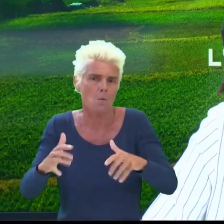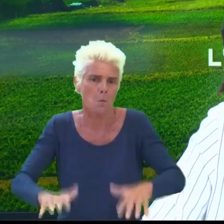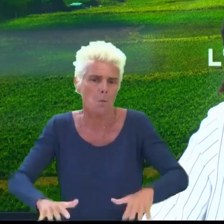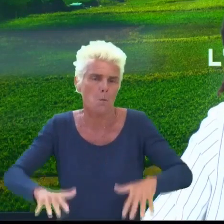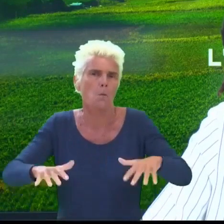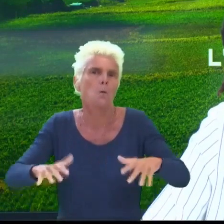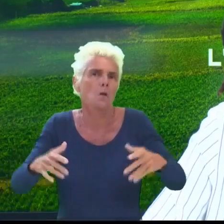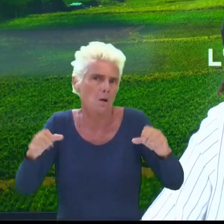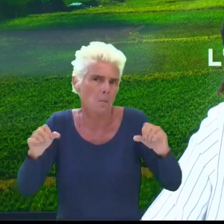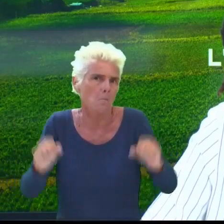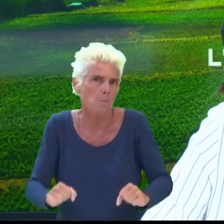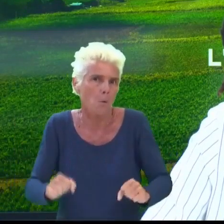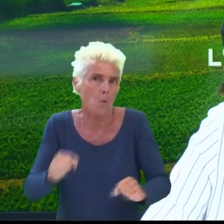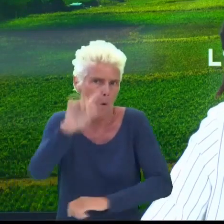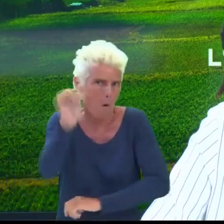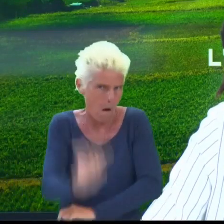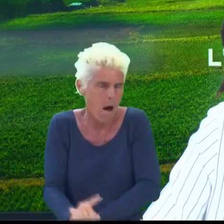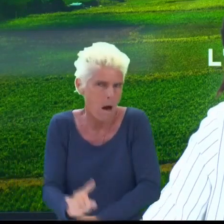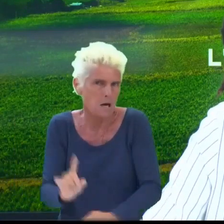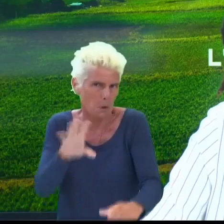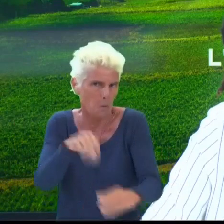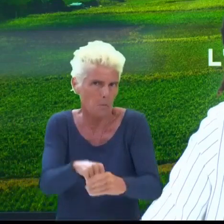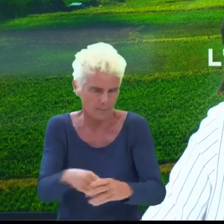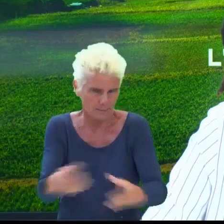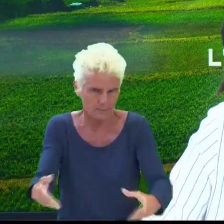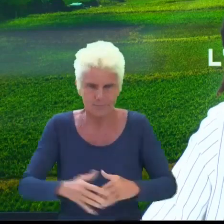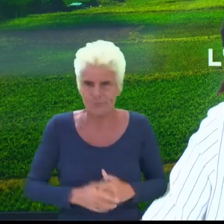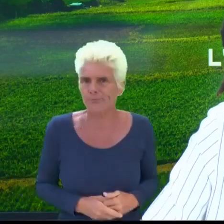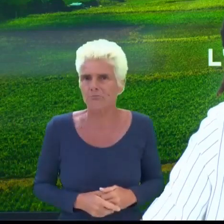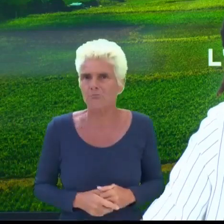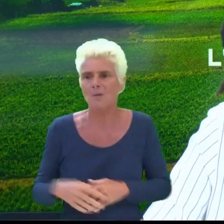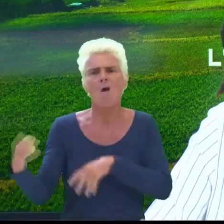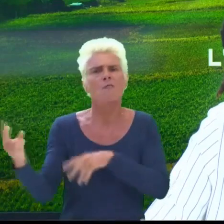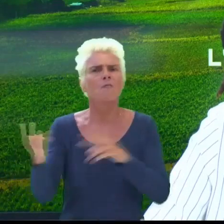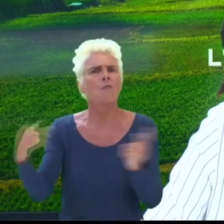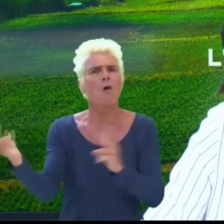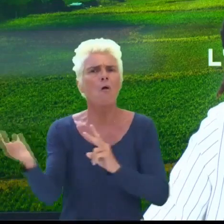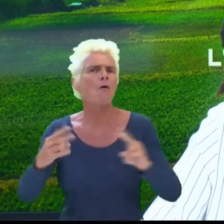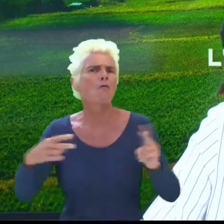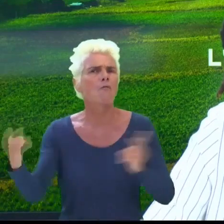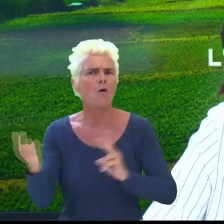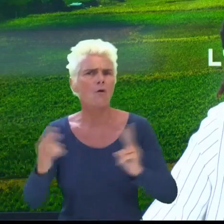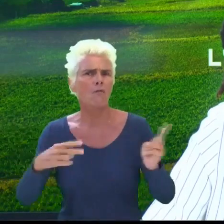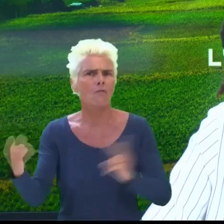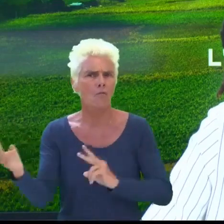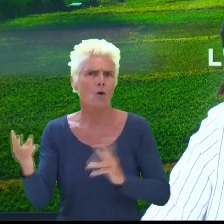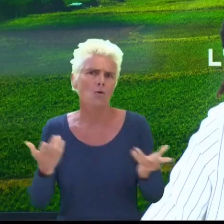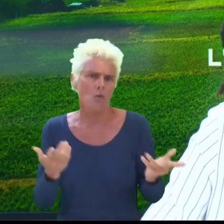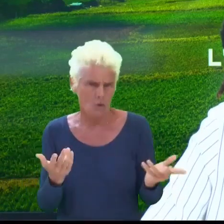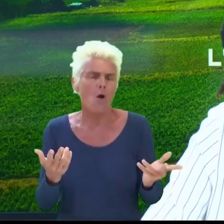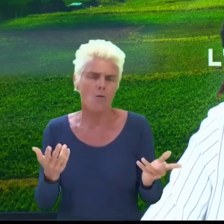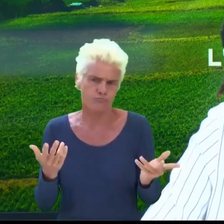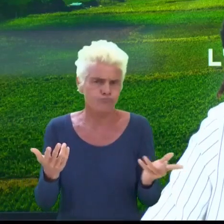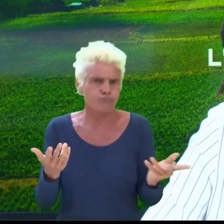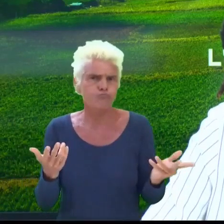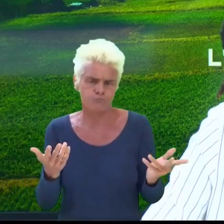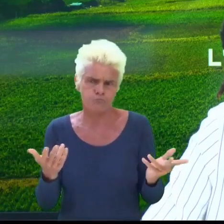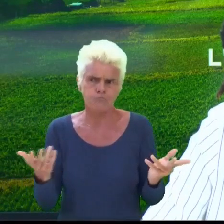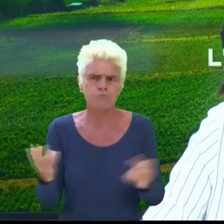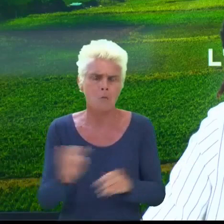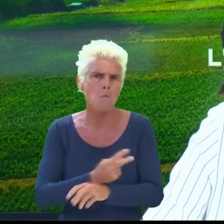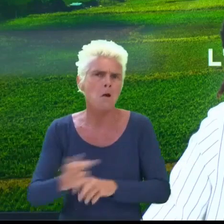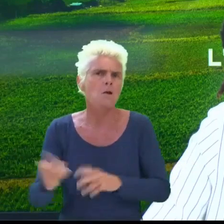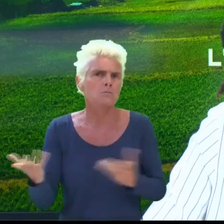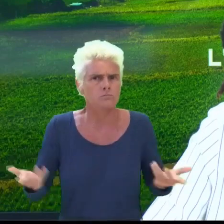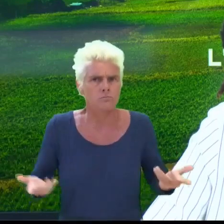accompagné de de nombreux orages ensuite en terme de vent donc là c'est un paramètre qui est plutôt important qui est